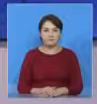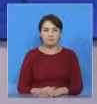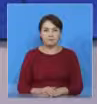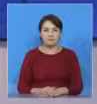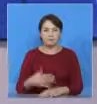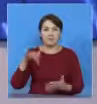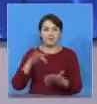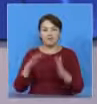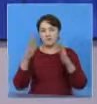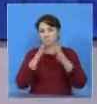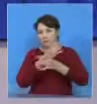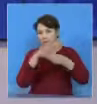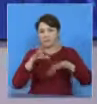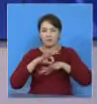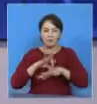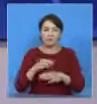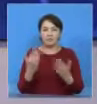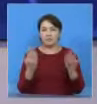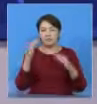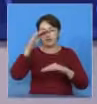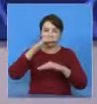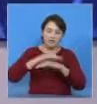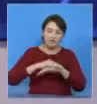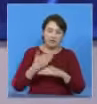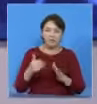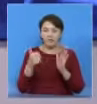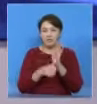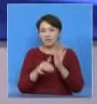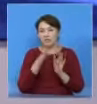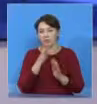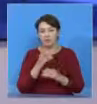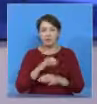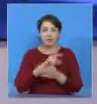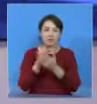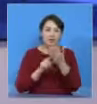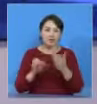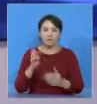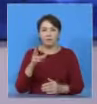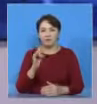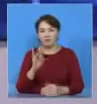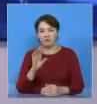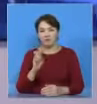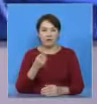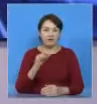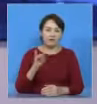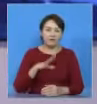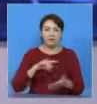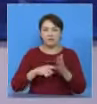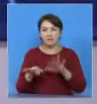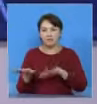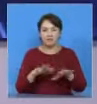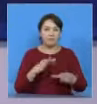в городском доме культуры прошел литературный вечер посвященный 60-летию ptc будь самой омаха новой цели мероприятия